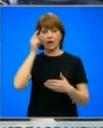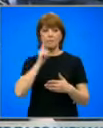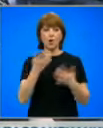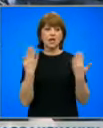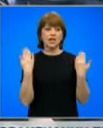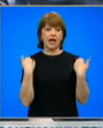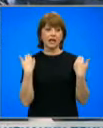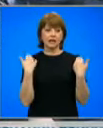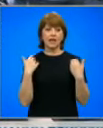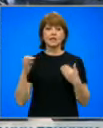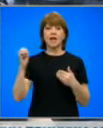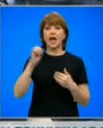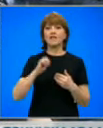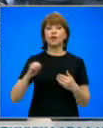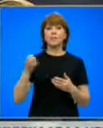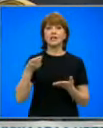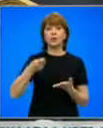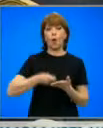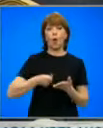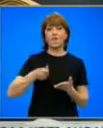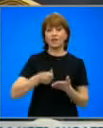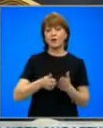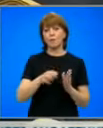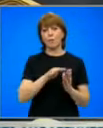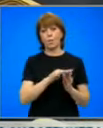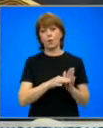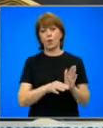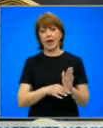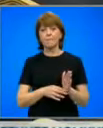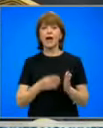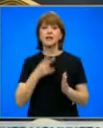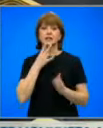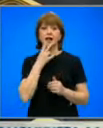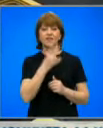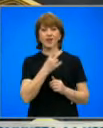за европейско финансиране по програмата за трансгранично сътрудничество в периода